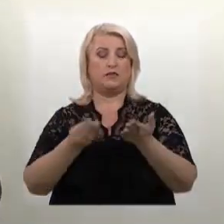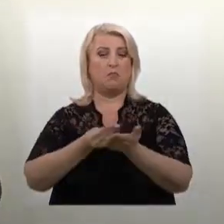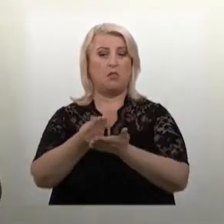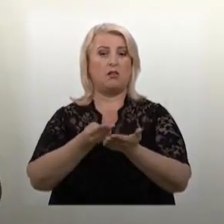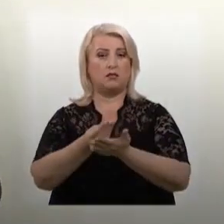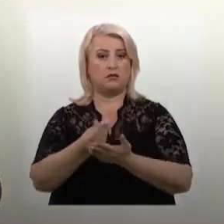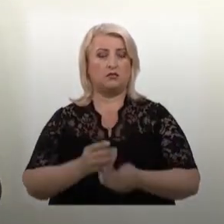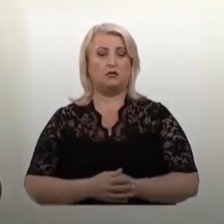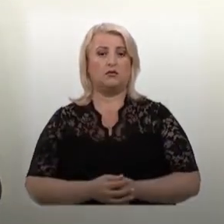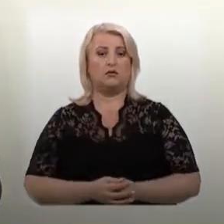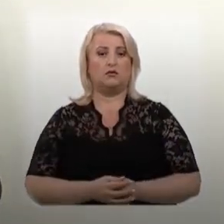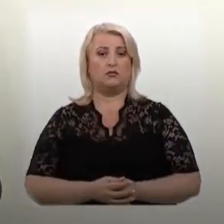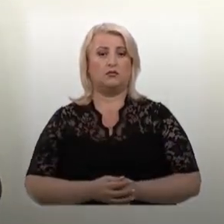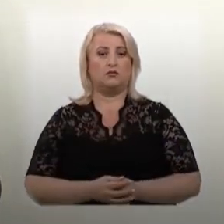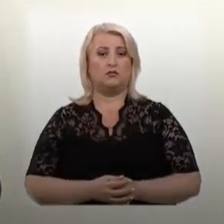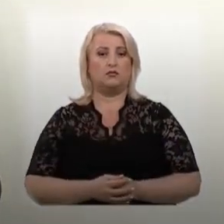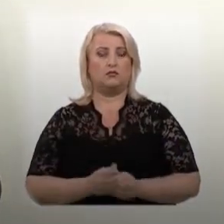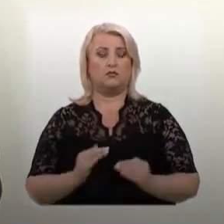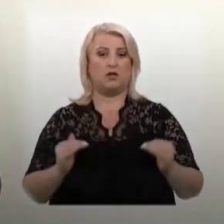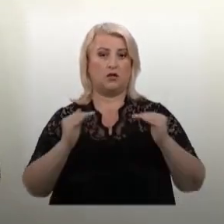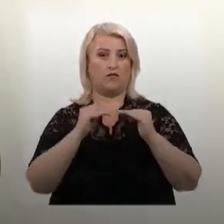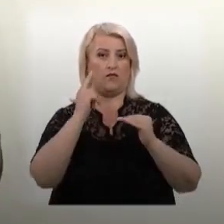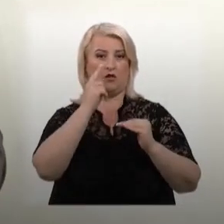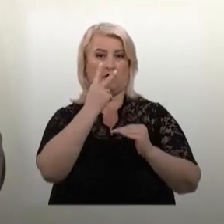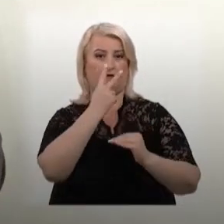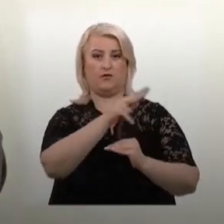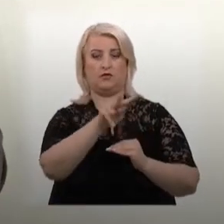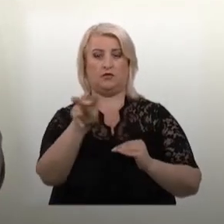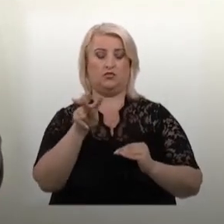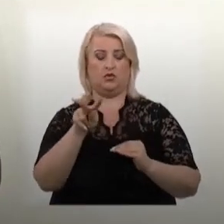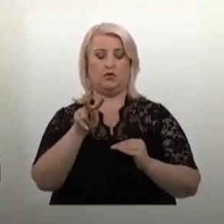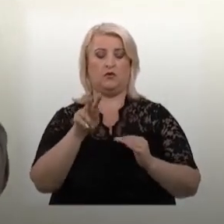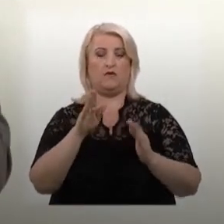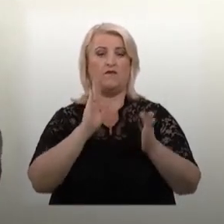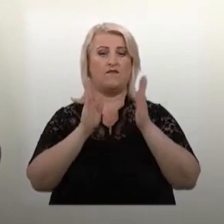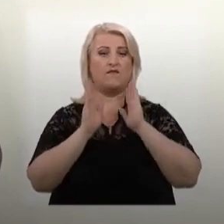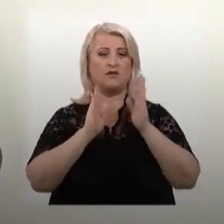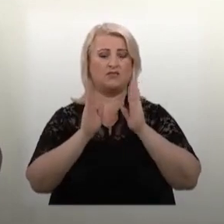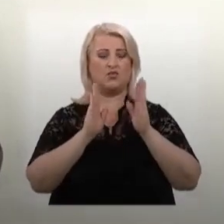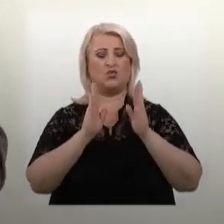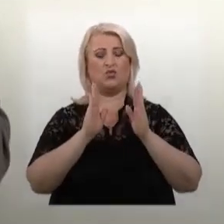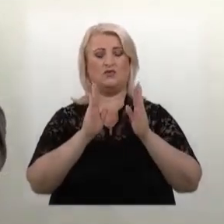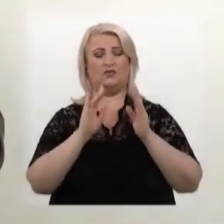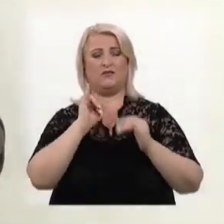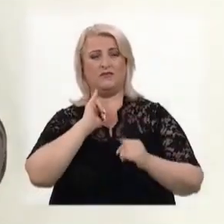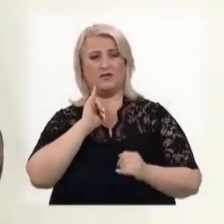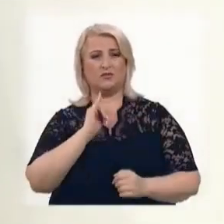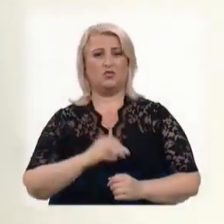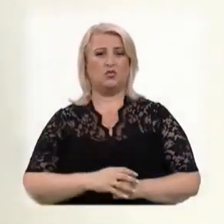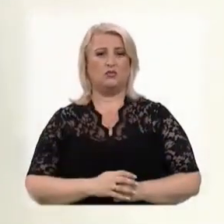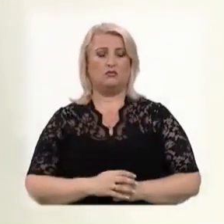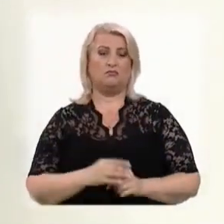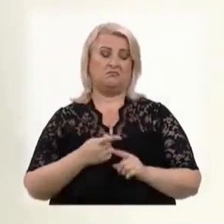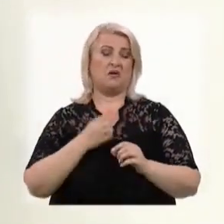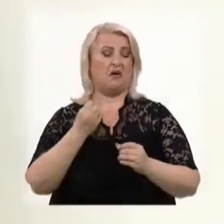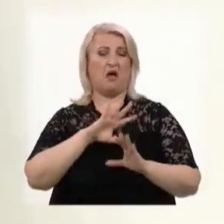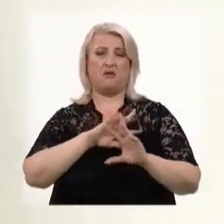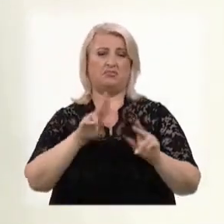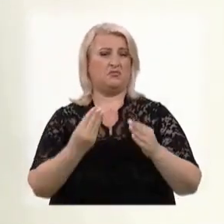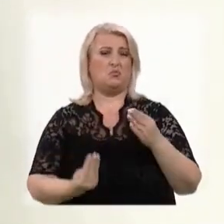este la nivel vizual în rețele de socializare în Google practica și o postare